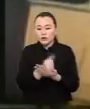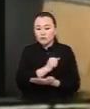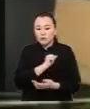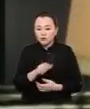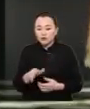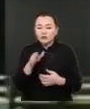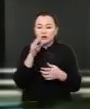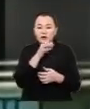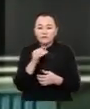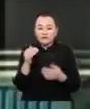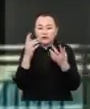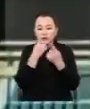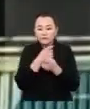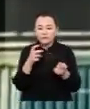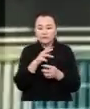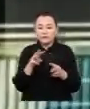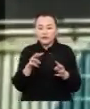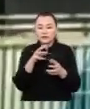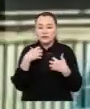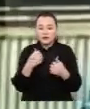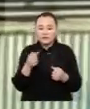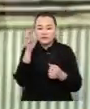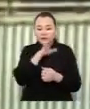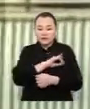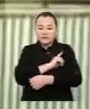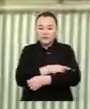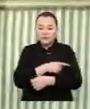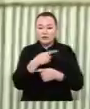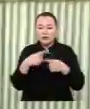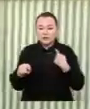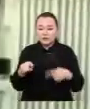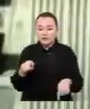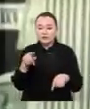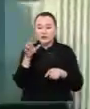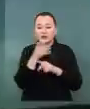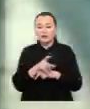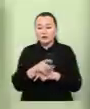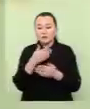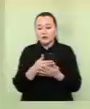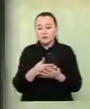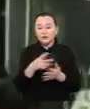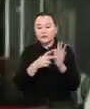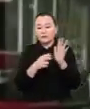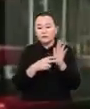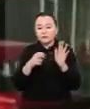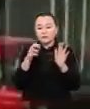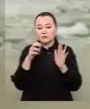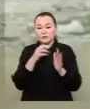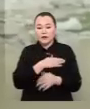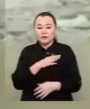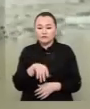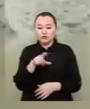удается. Официальные данные Минздрава страны сильно разнятся. Пока речь идет о примерно 700 погибших.